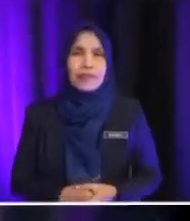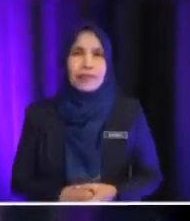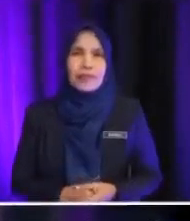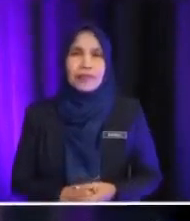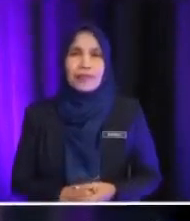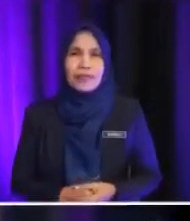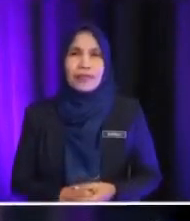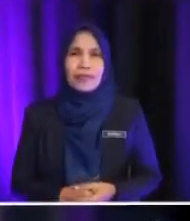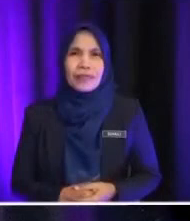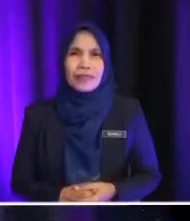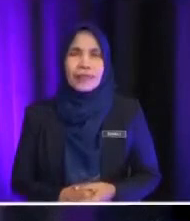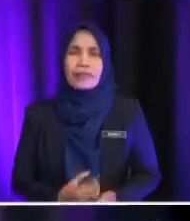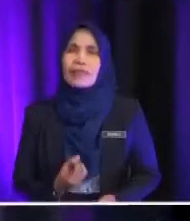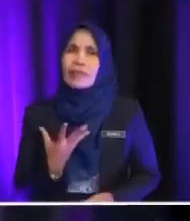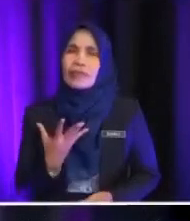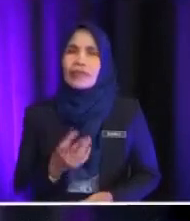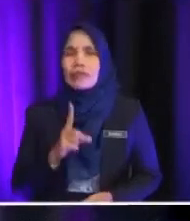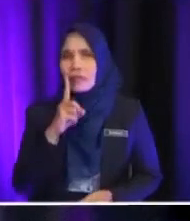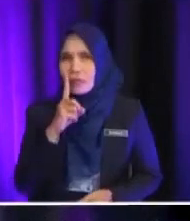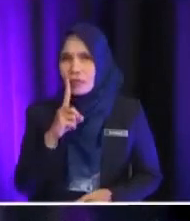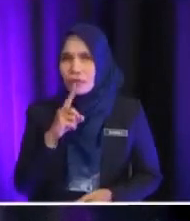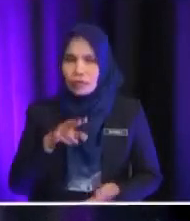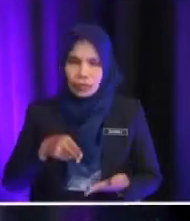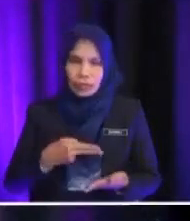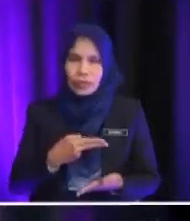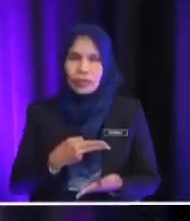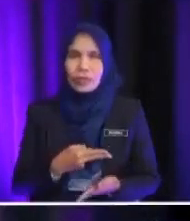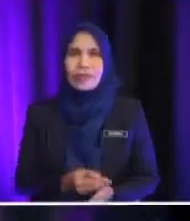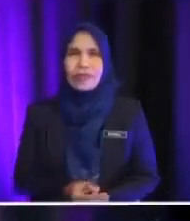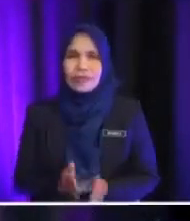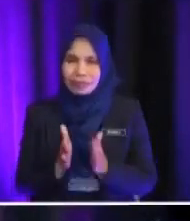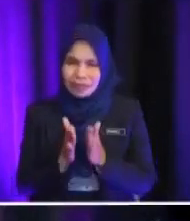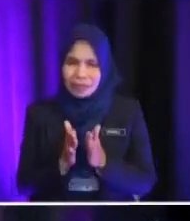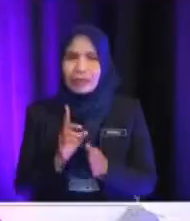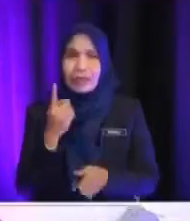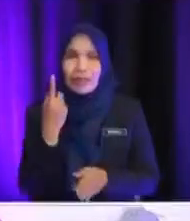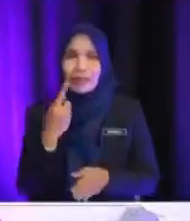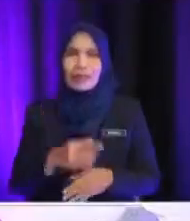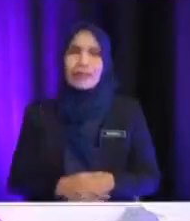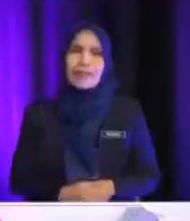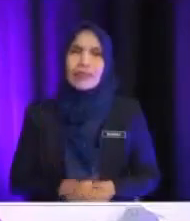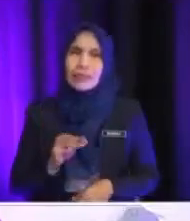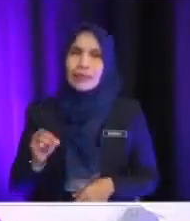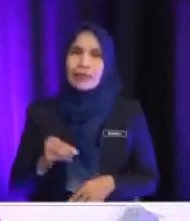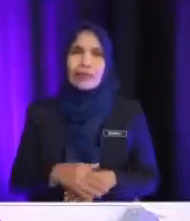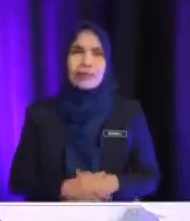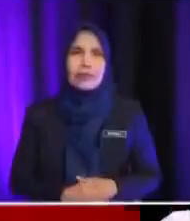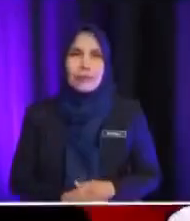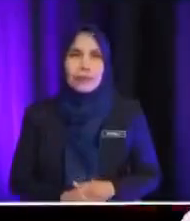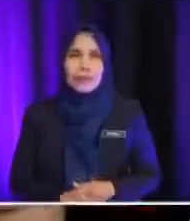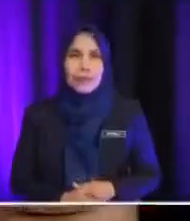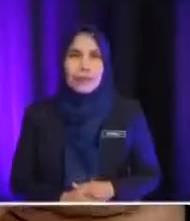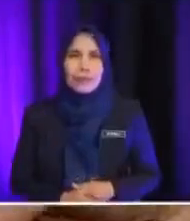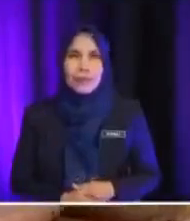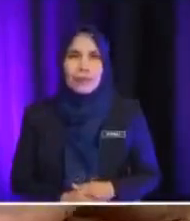berapa ya herba campuran? Kita perlukan satu sudu kecil. Satu sudu kecil saja ya, murid-murid. Okey, dia ambil macam ni cikgu eh? Ya,